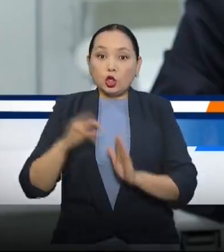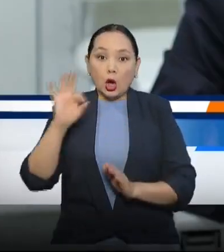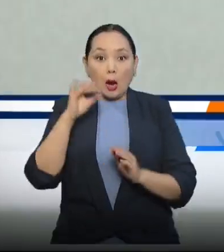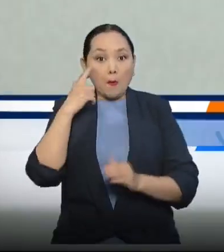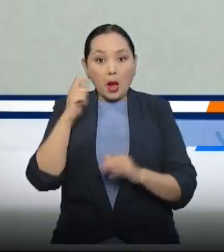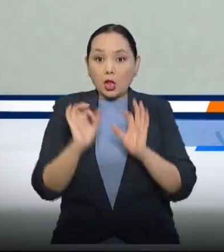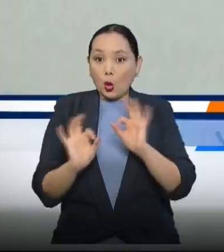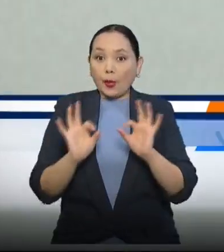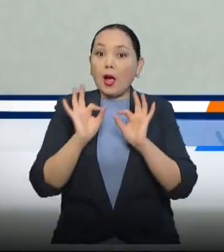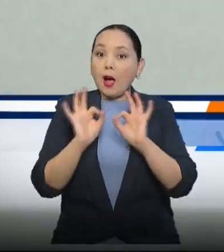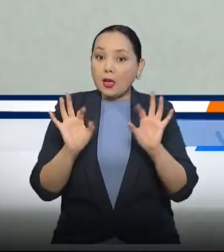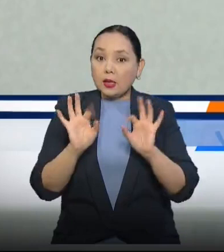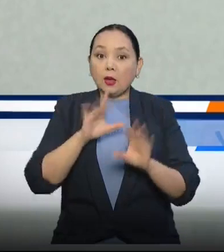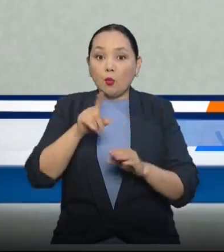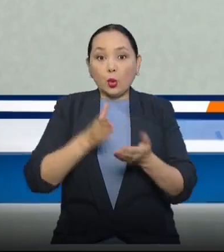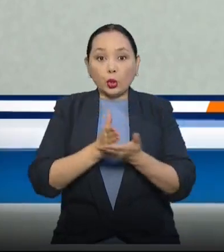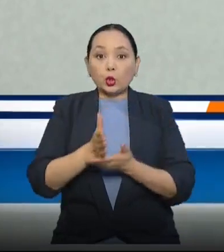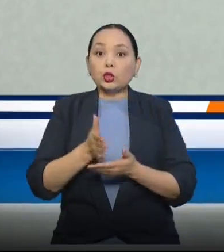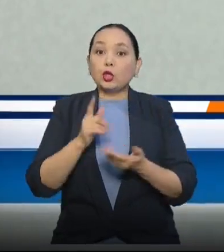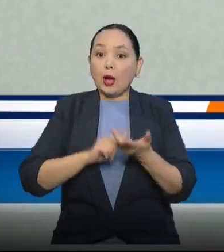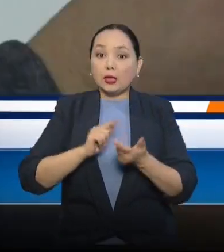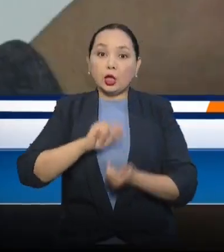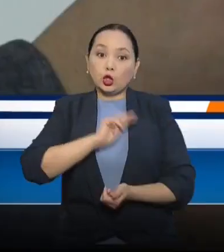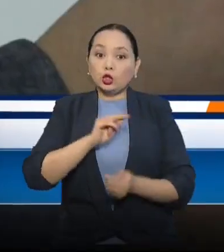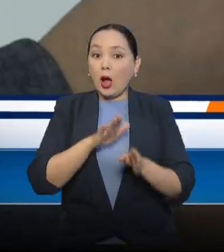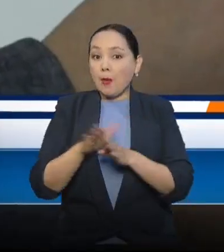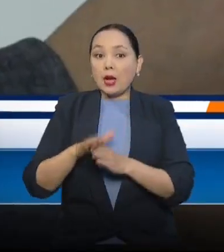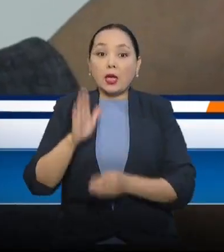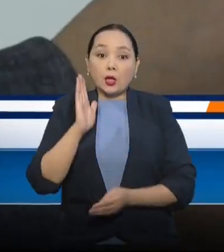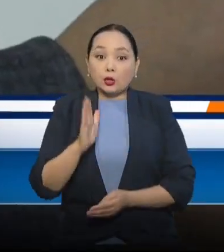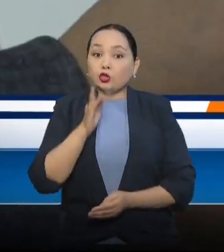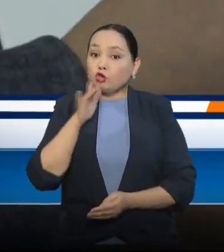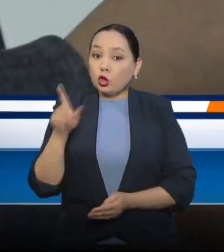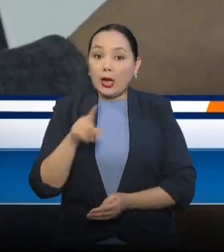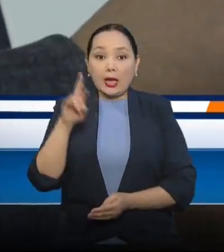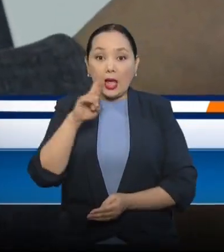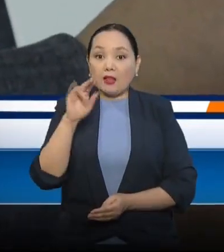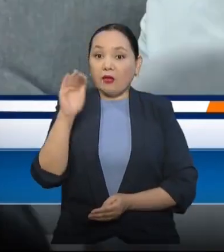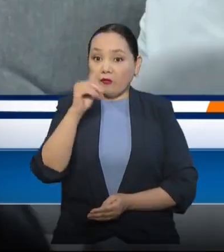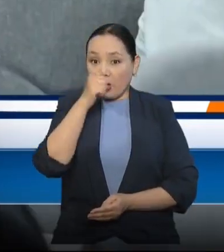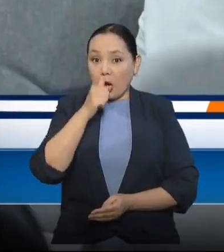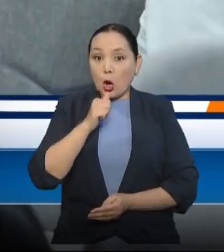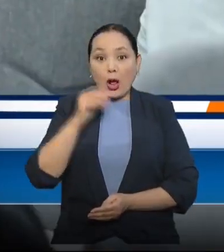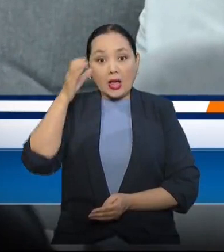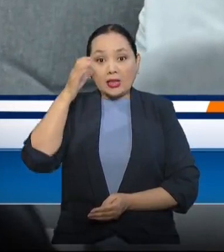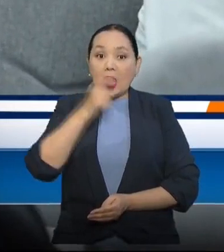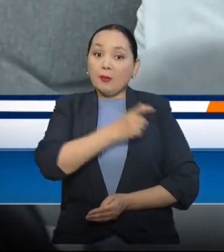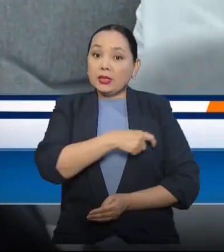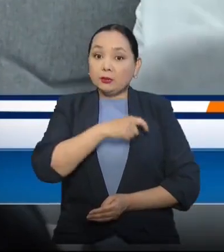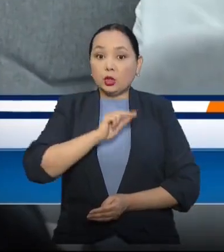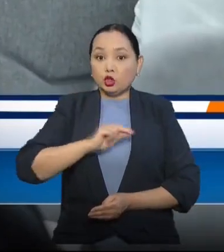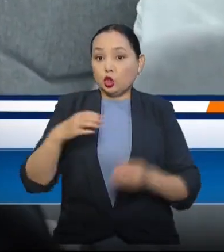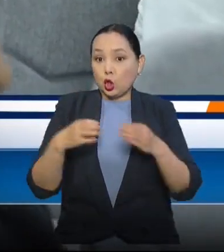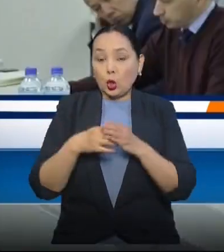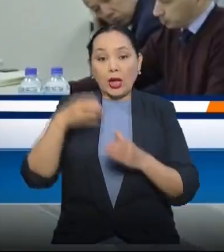ma'lumot berildi. Aytilganidek, bu yo'nalishda tizimda qator ishlar amalga oshirib kelinmoqda. Joriy yilning yanvar va fevral oylarida ta'lim inspeksiyasi ishchi guruhi